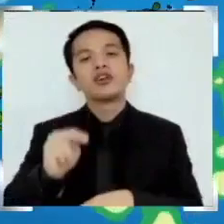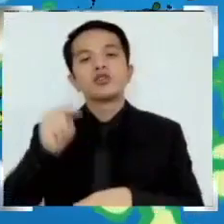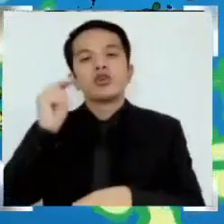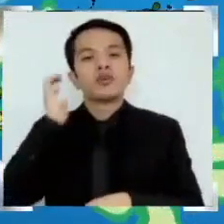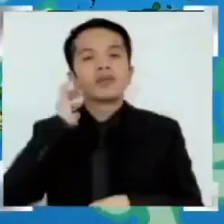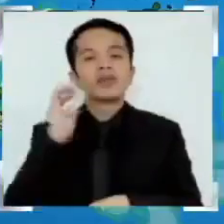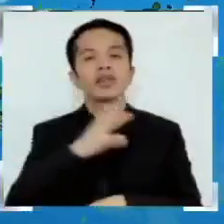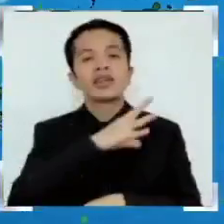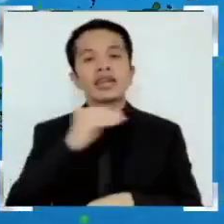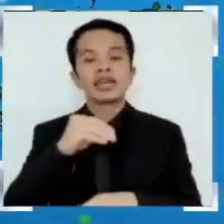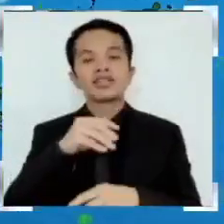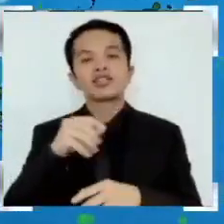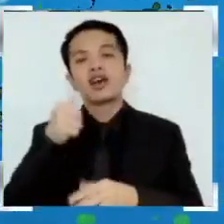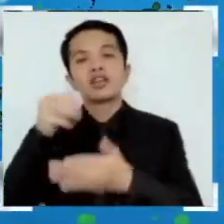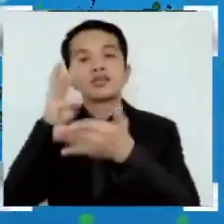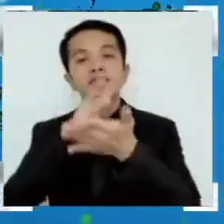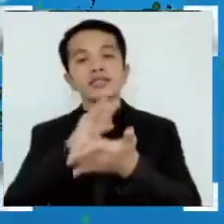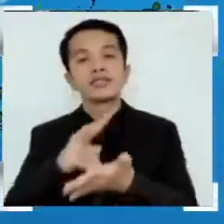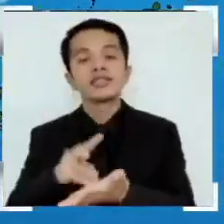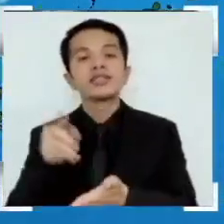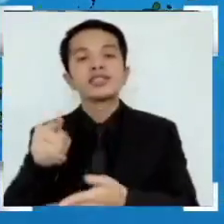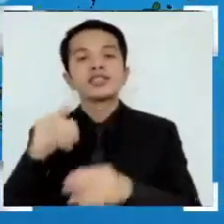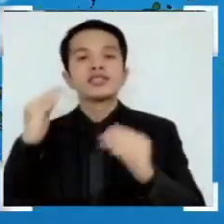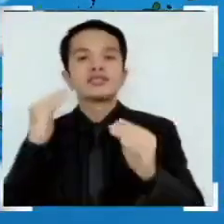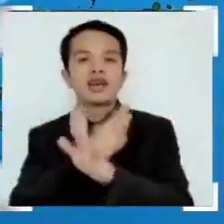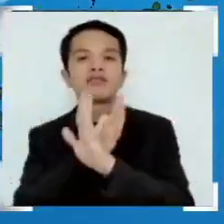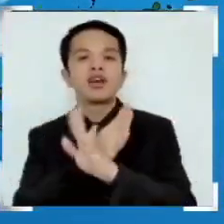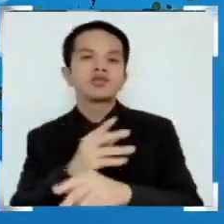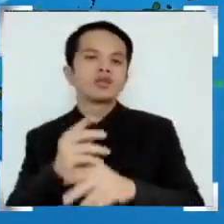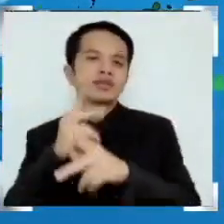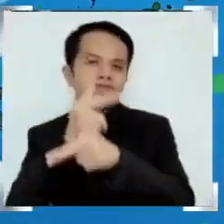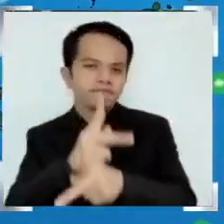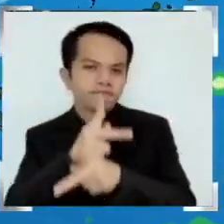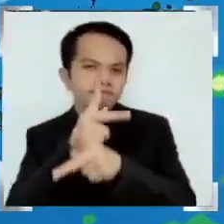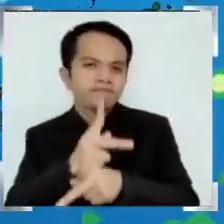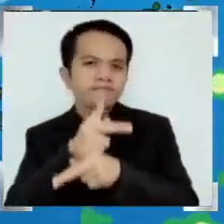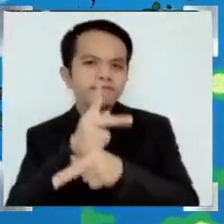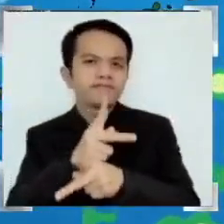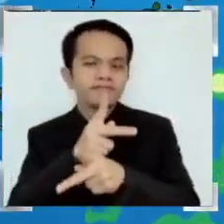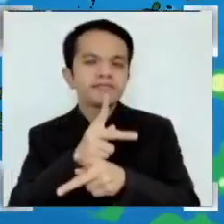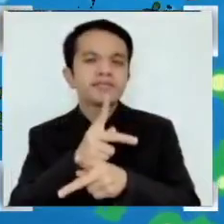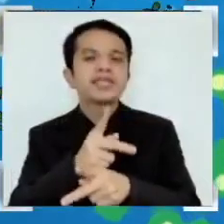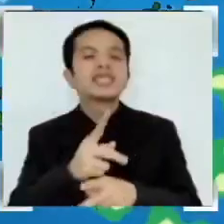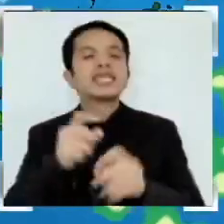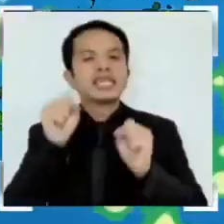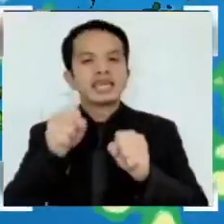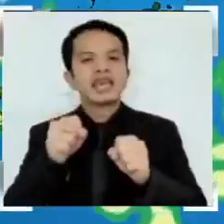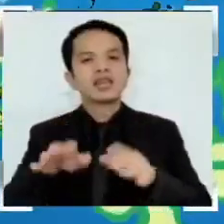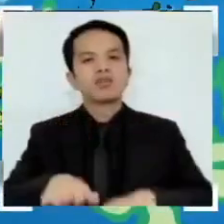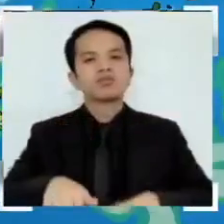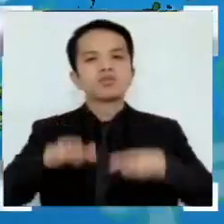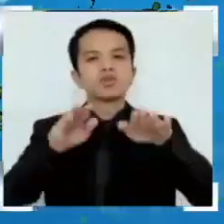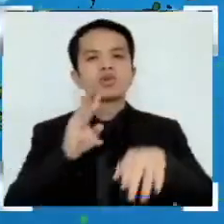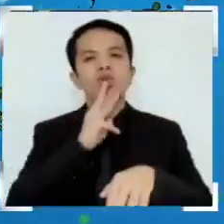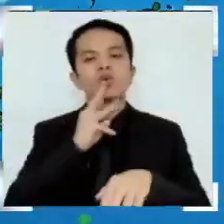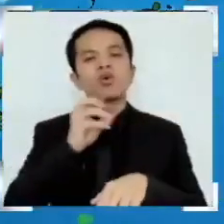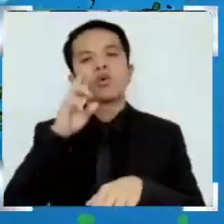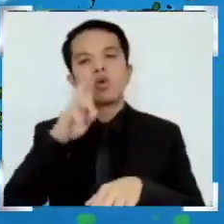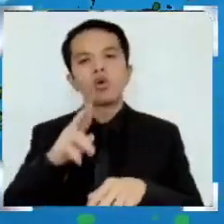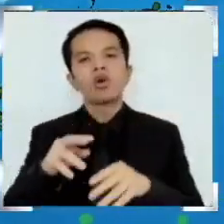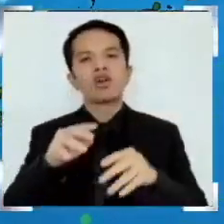sa bahagi naman ng Davao Region. Kaya doble ingat po sa posibilidad na mga pagbaha o kaya naman ay pagguho ng